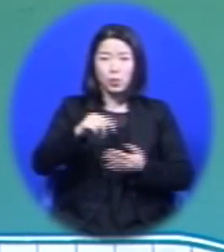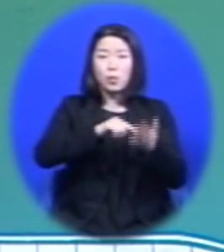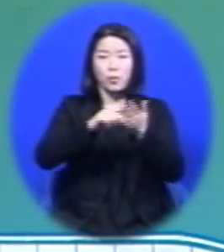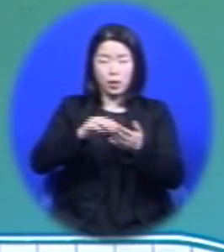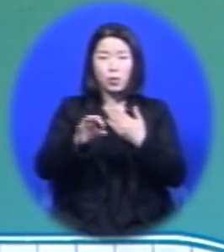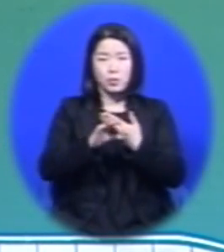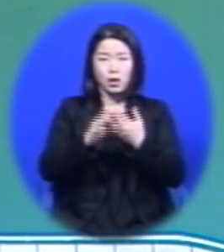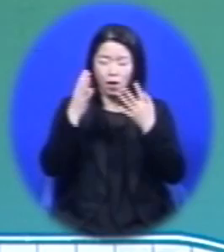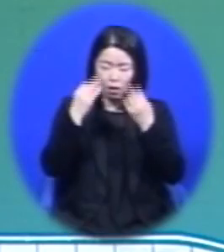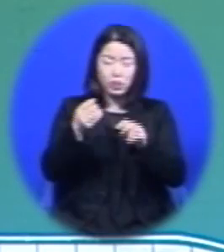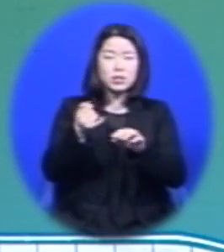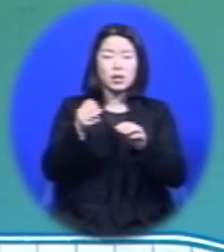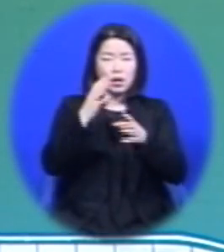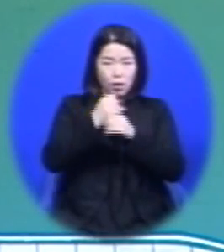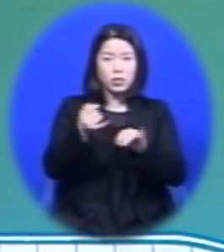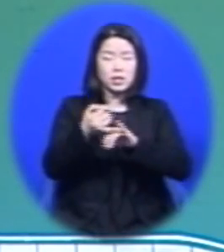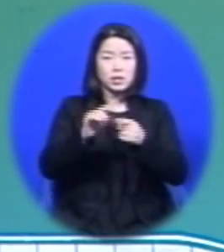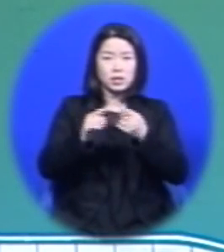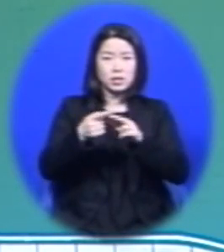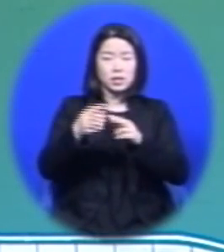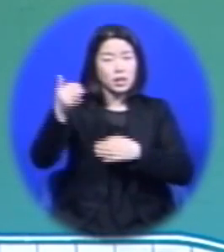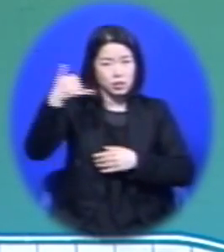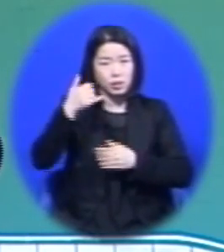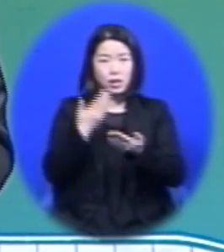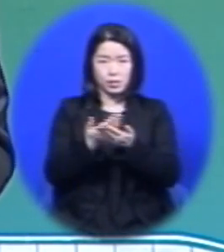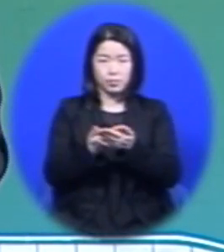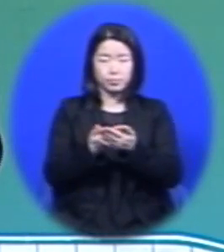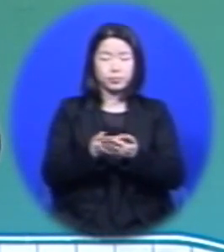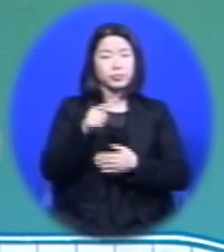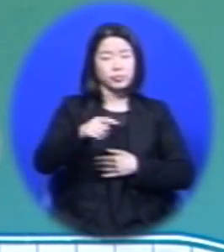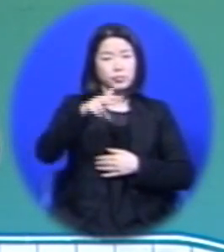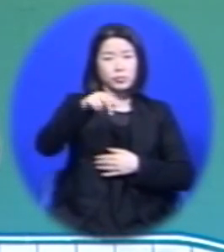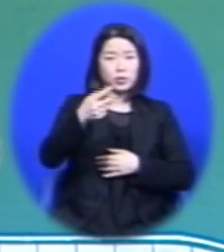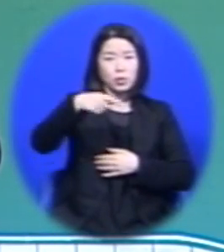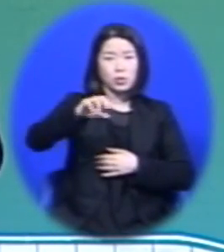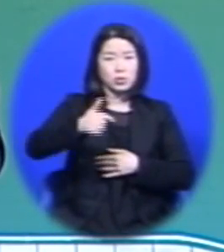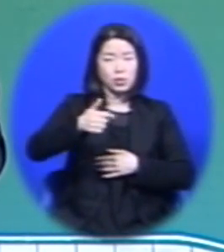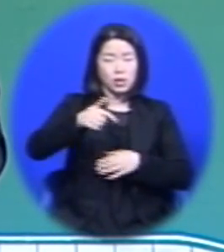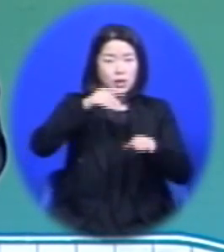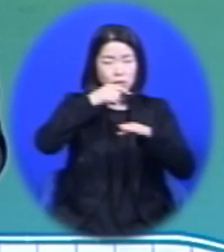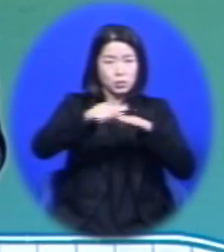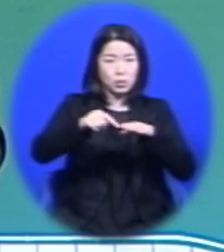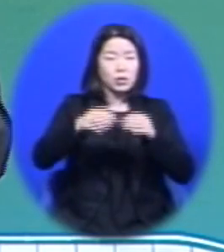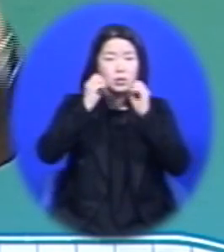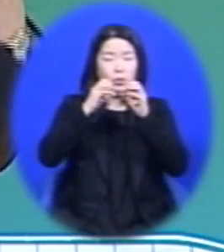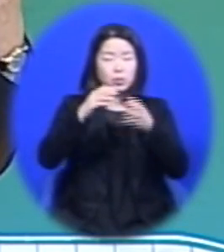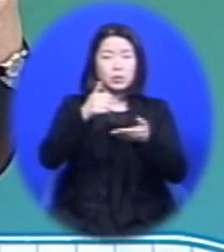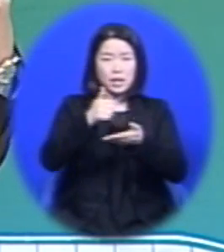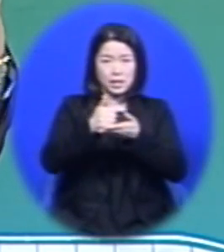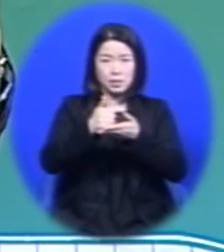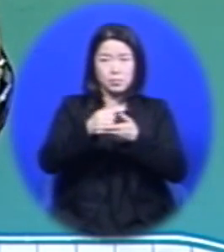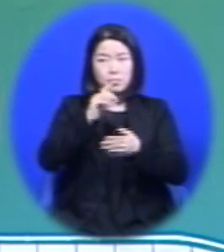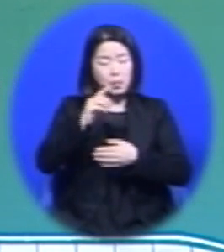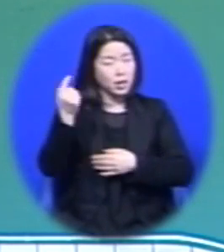언제든지 연락하라고 하는 그 조선족 전도사님의 전도를 받으면서 예수라고